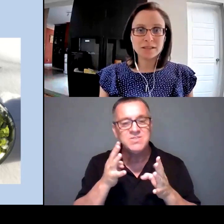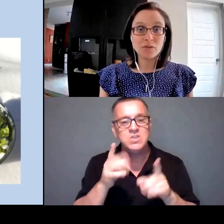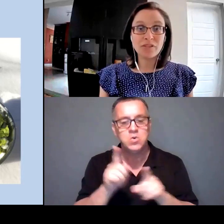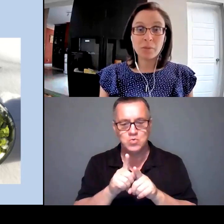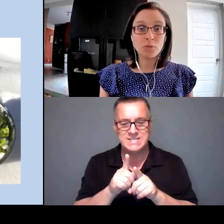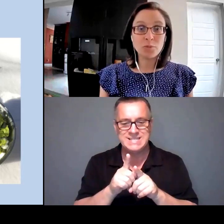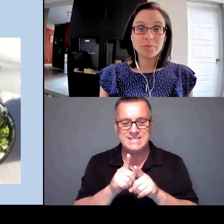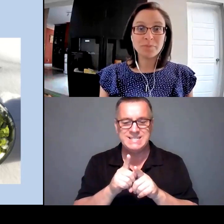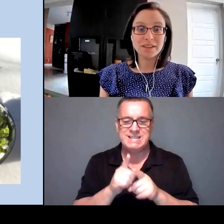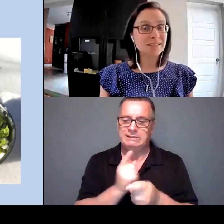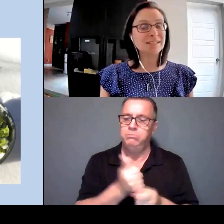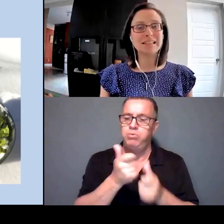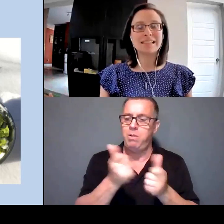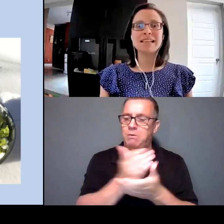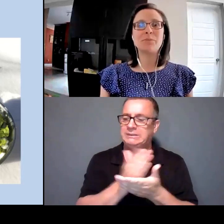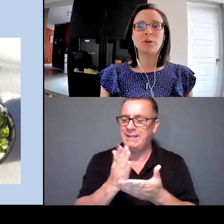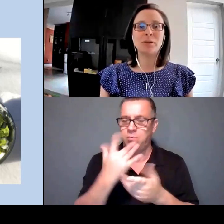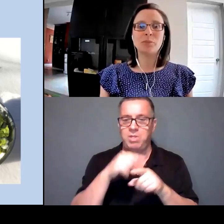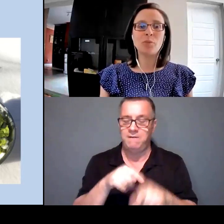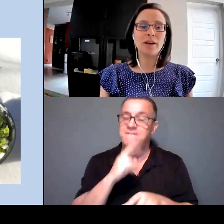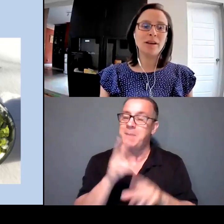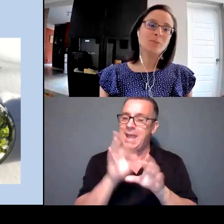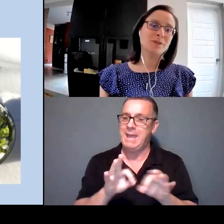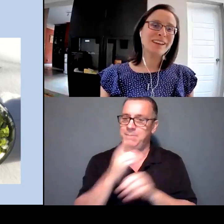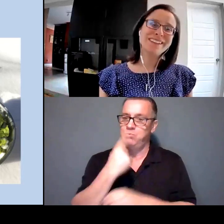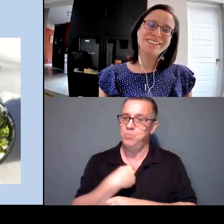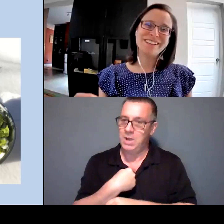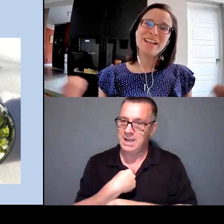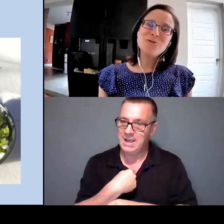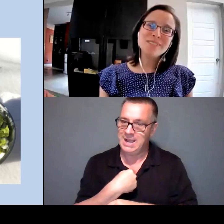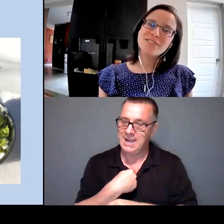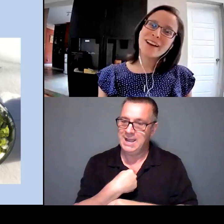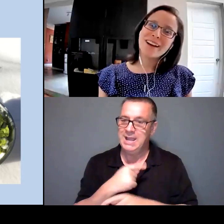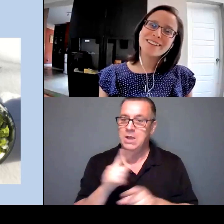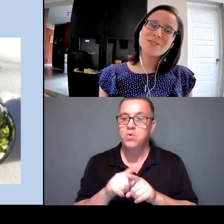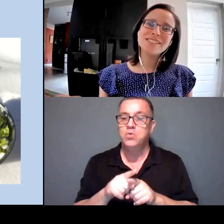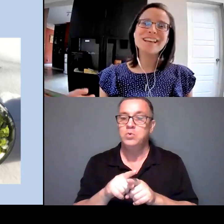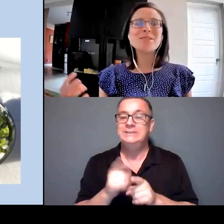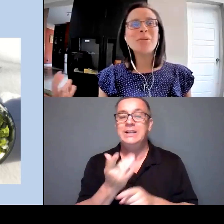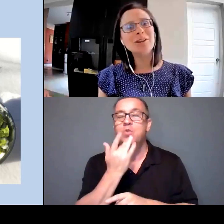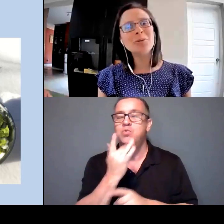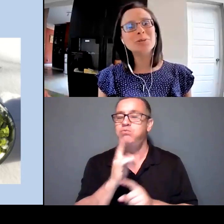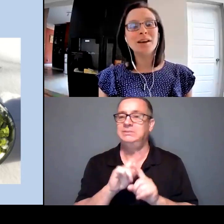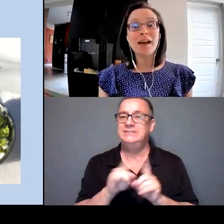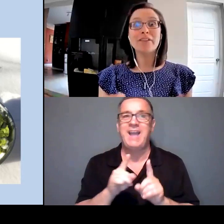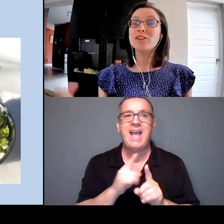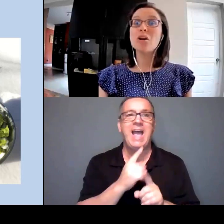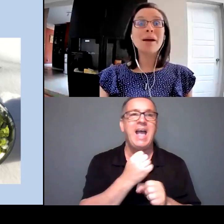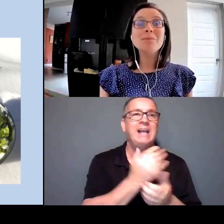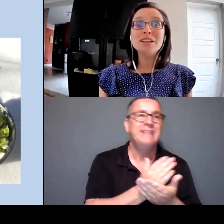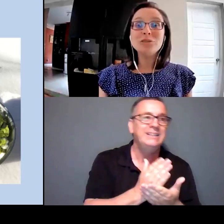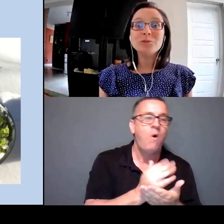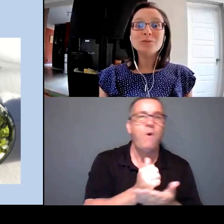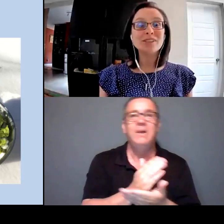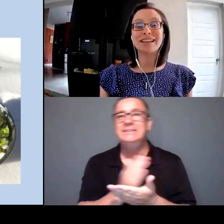nos saisons vraiment beaucoup. Ça, c'était très important pour moi. Puis bien, les goûts différents d'une saison à l'autre avec le